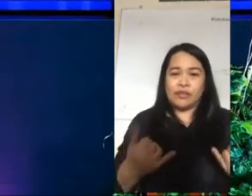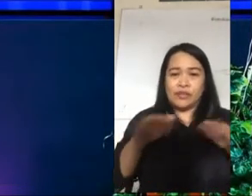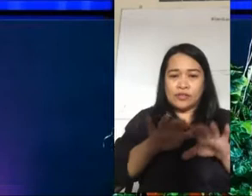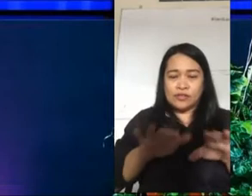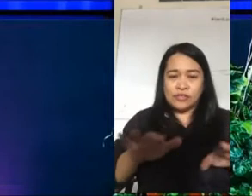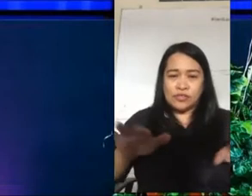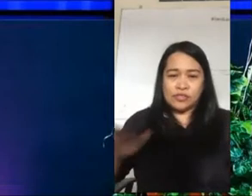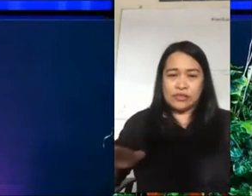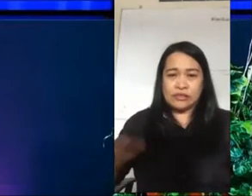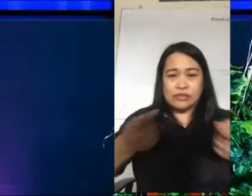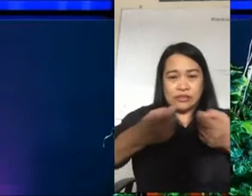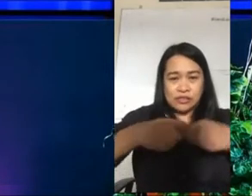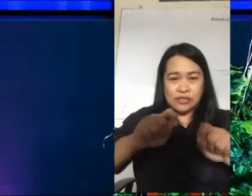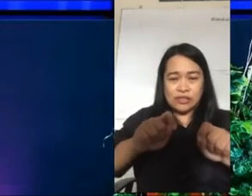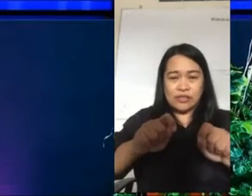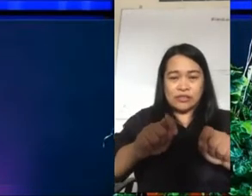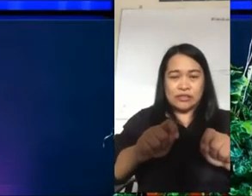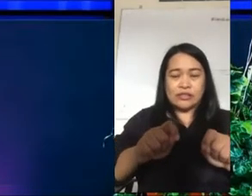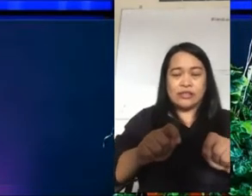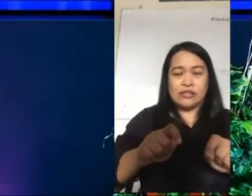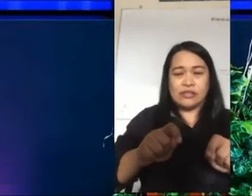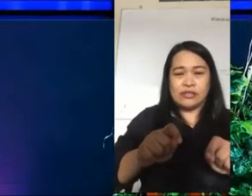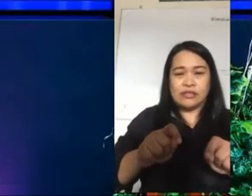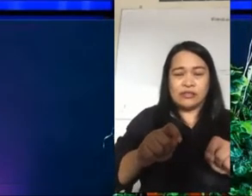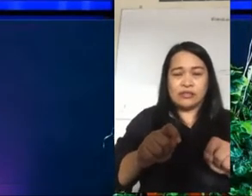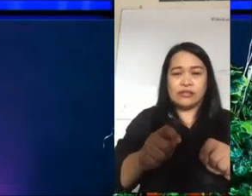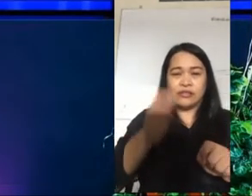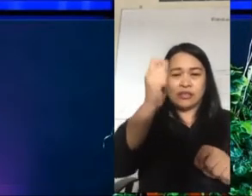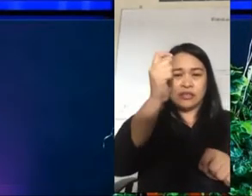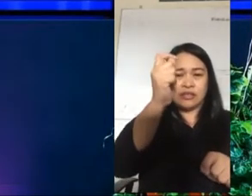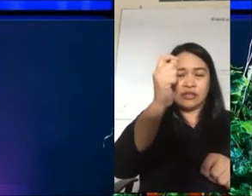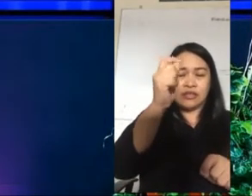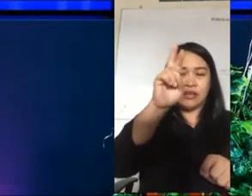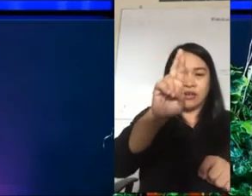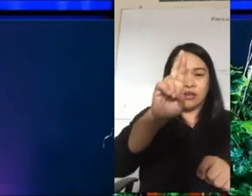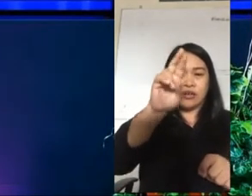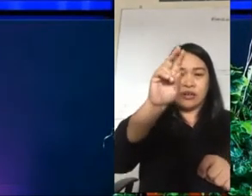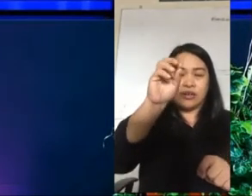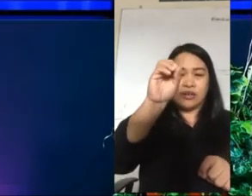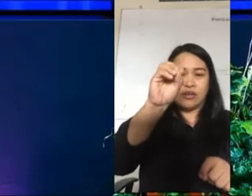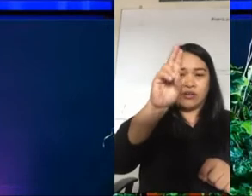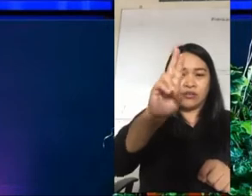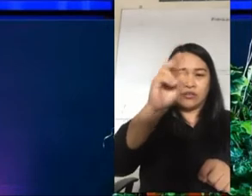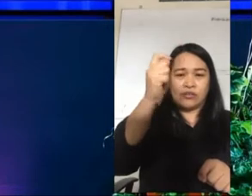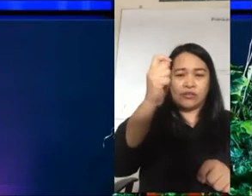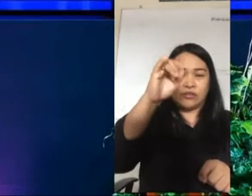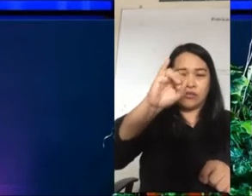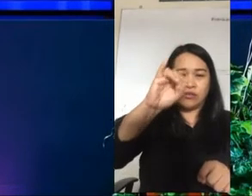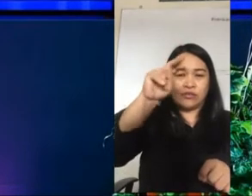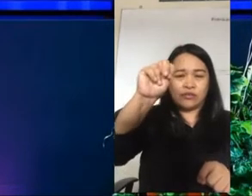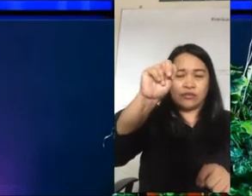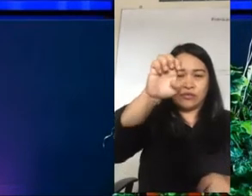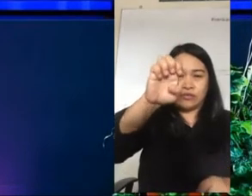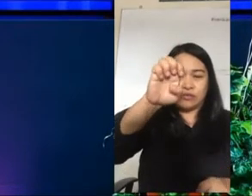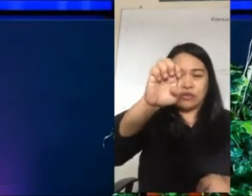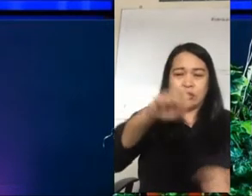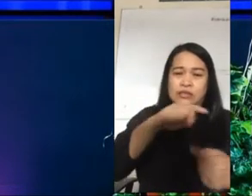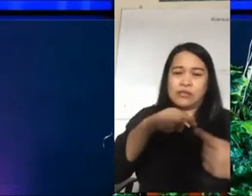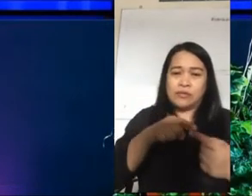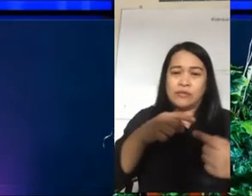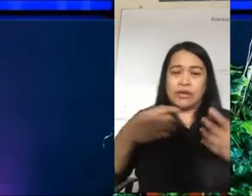in a routine. When things change, when anything changes, they are quick to let you know that they